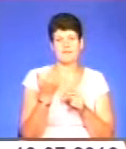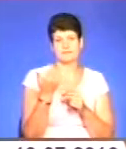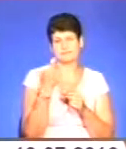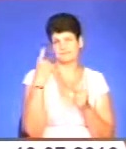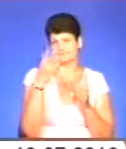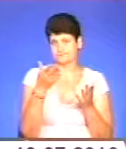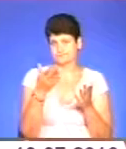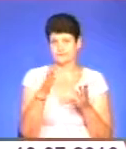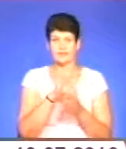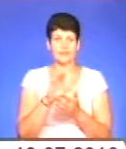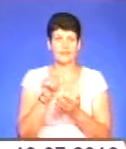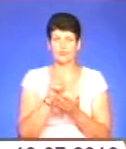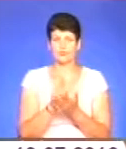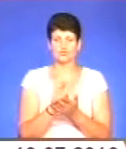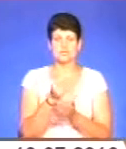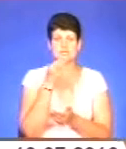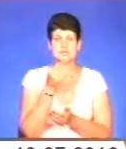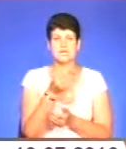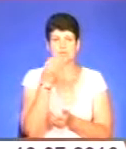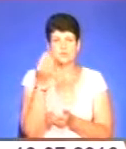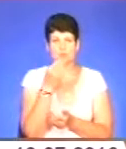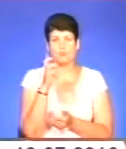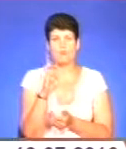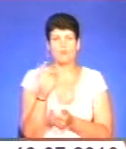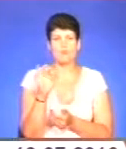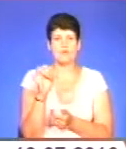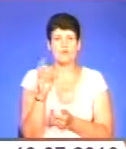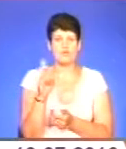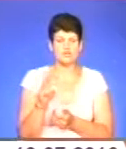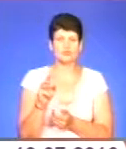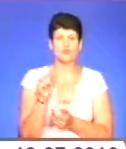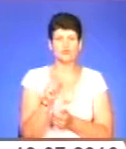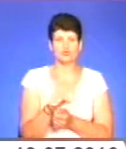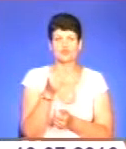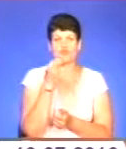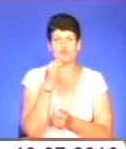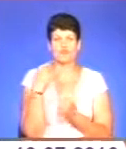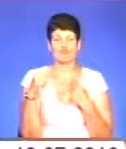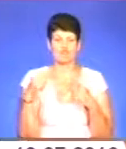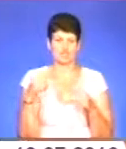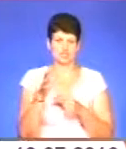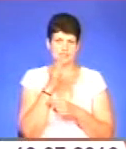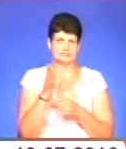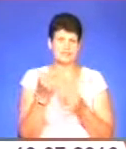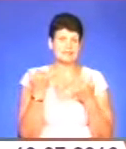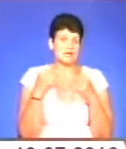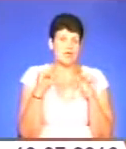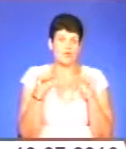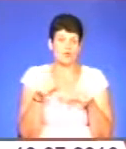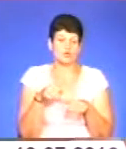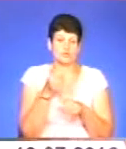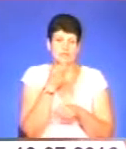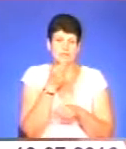Не обов'язково їсти зупи, борщі, то, що ми їмо в інші пори року. Зараз можна їсти